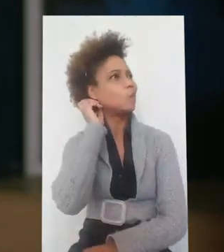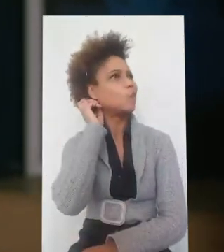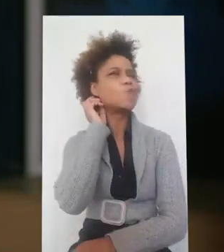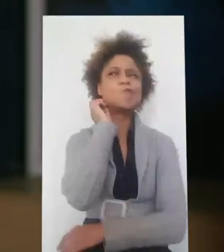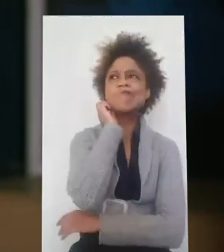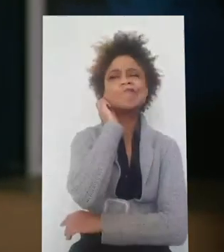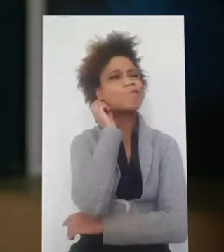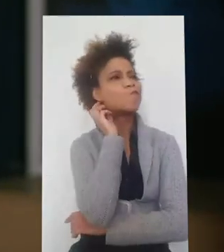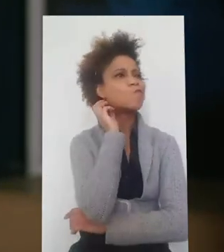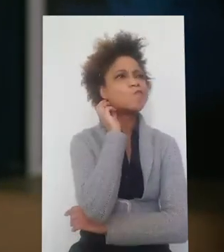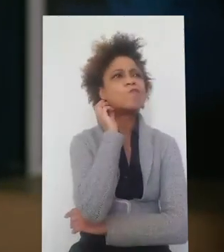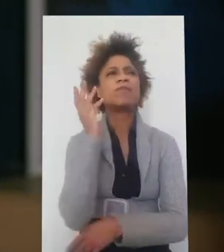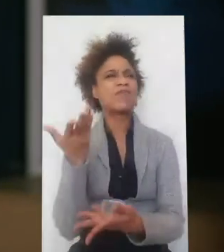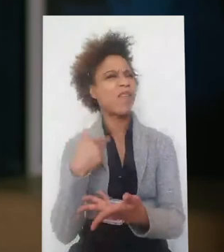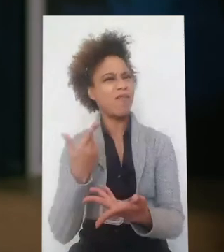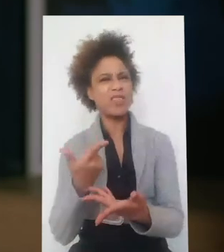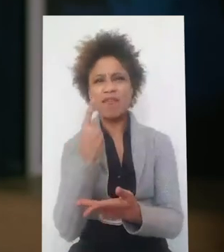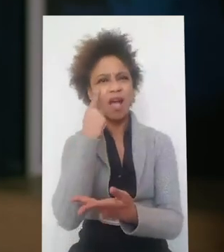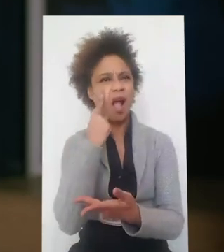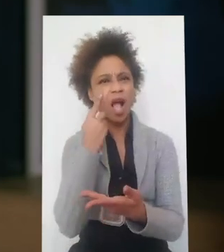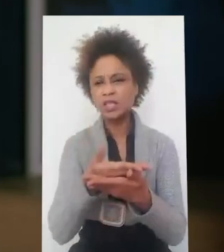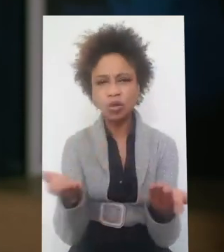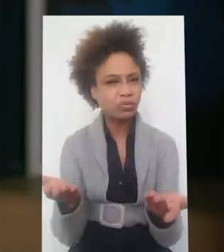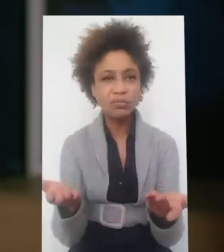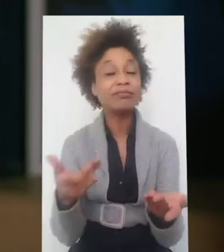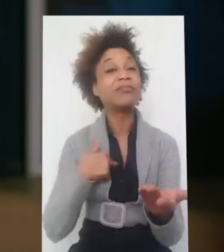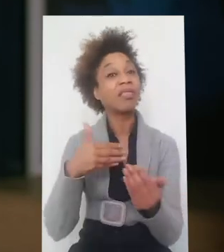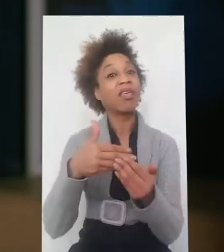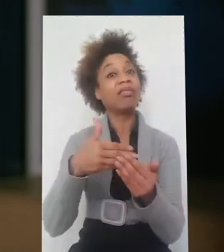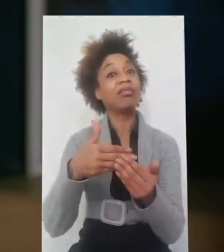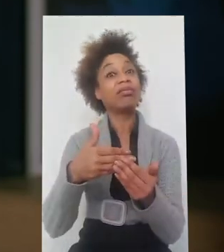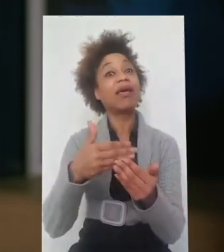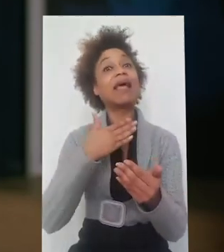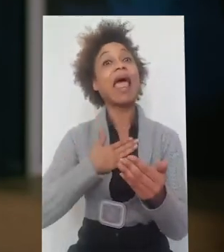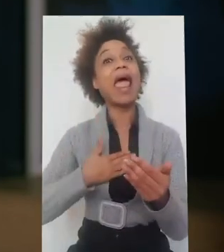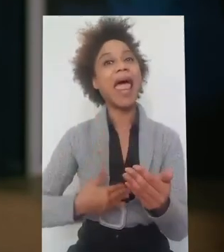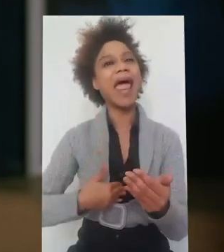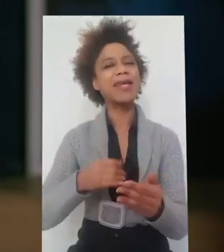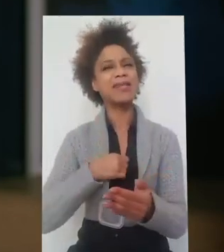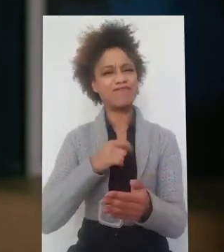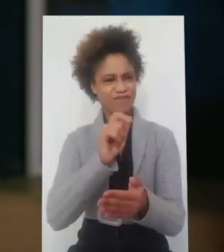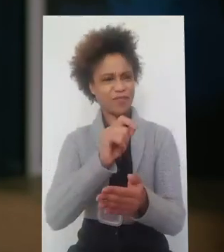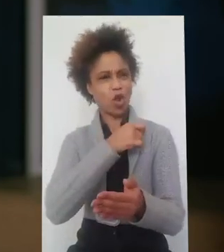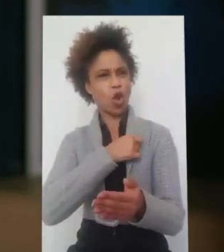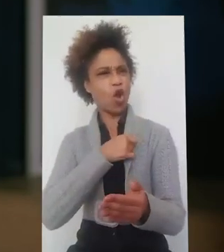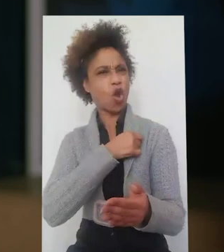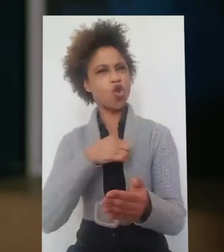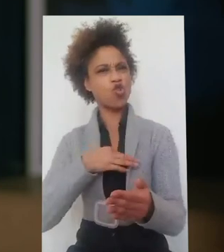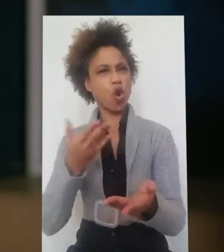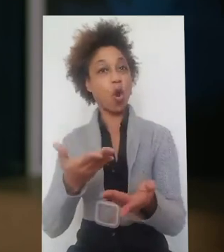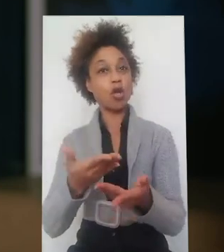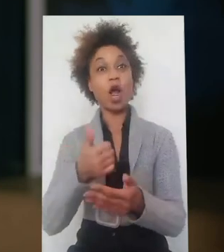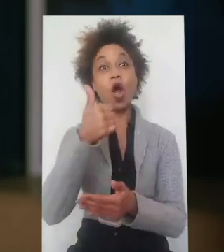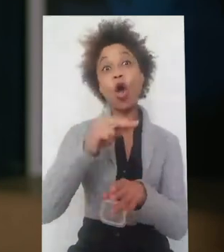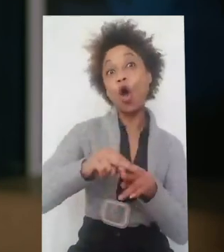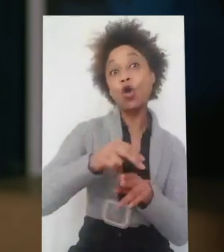overheid ook langs. Maar ik wilde bij jullie, want we begonnen met een rondje tips voor culturele organisaties. En ik wilde eindigen met een rondje tips